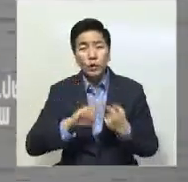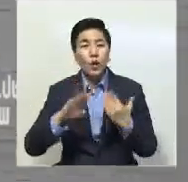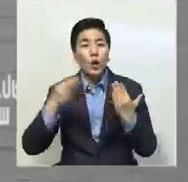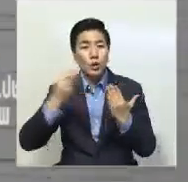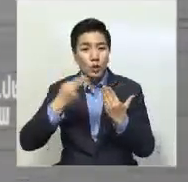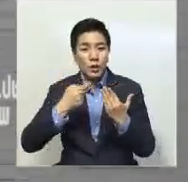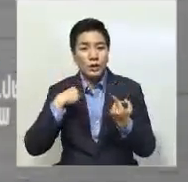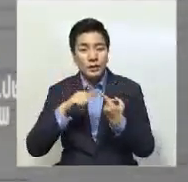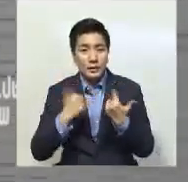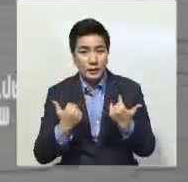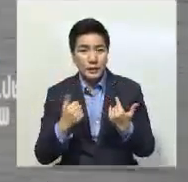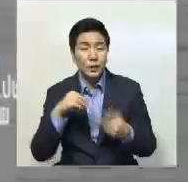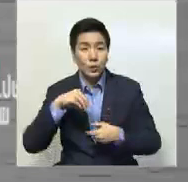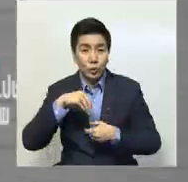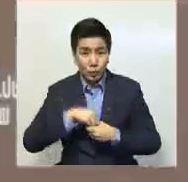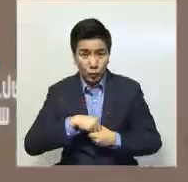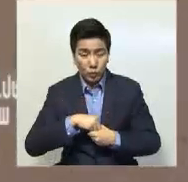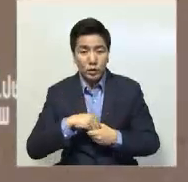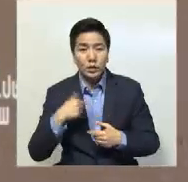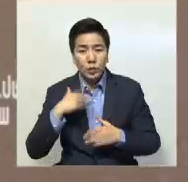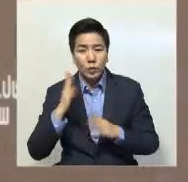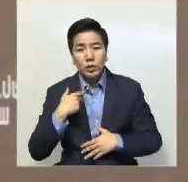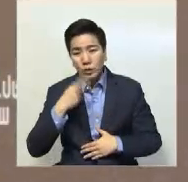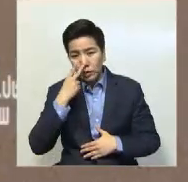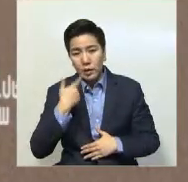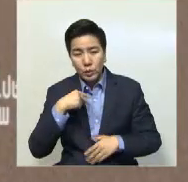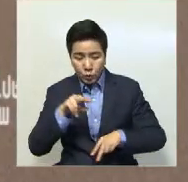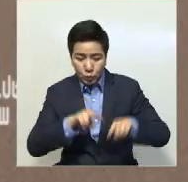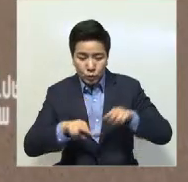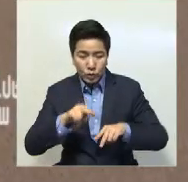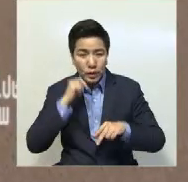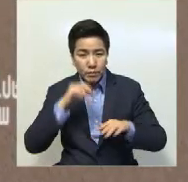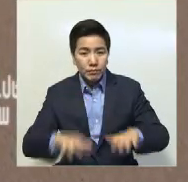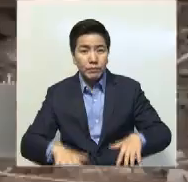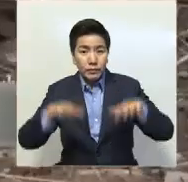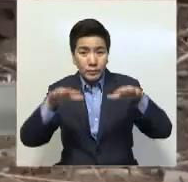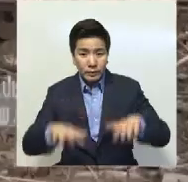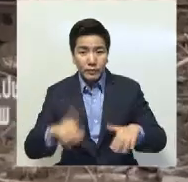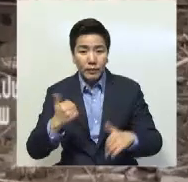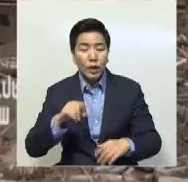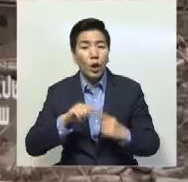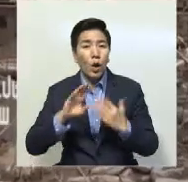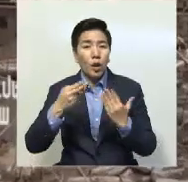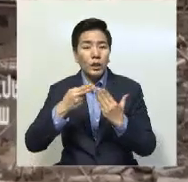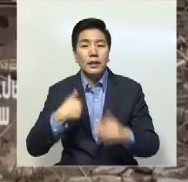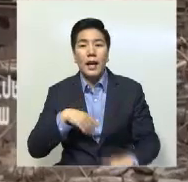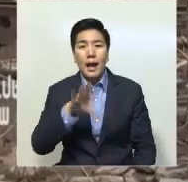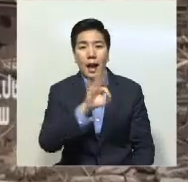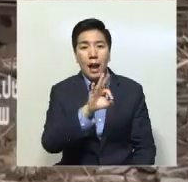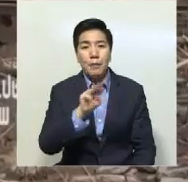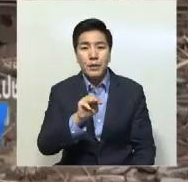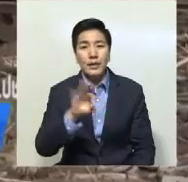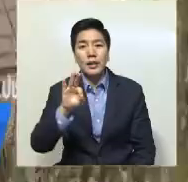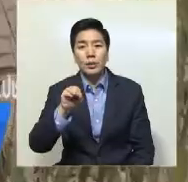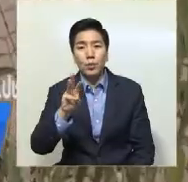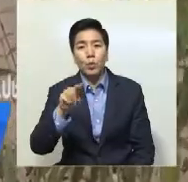ในพื้นที่9ซึ่งอยู่ในพื้นที่นะคะเขามีการไปตรวจเช็คระดับน้ำตอนนี้ระดับน้ำอยู่ที่9เมตร96